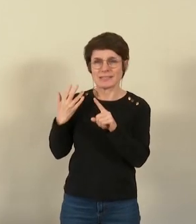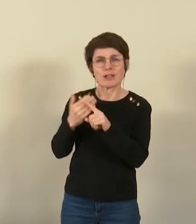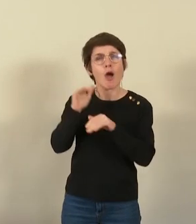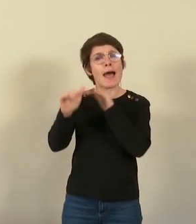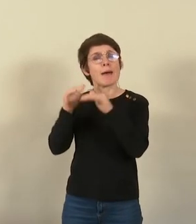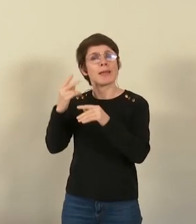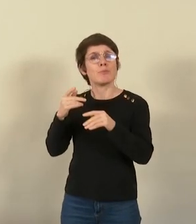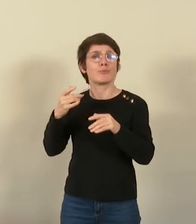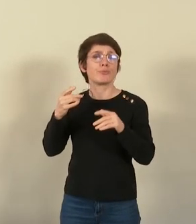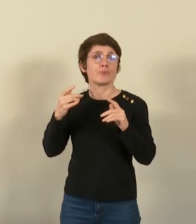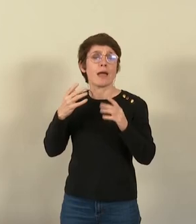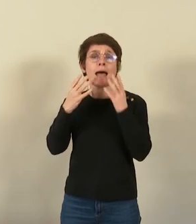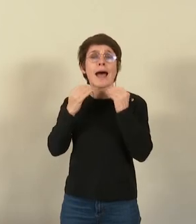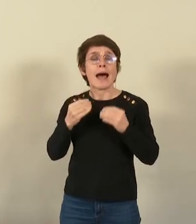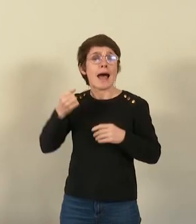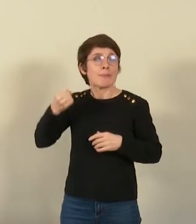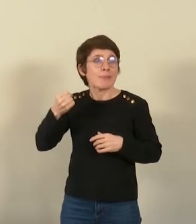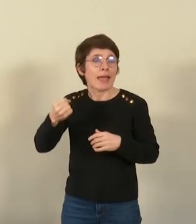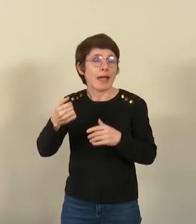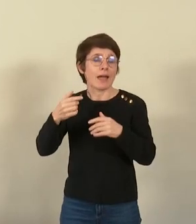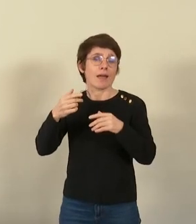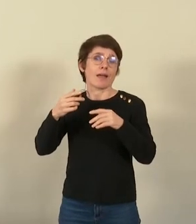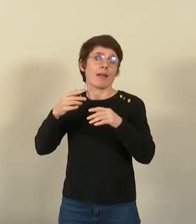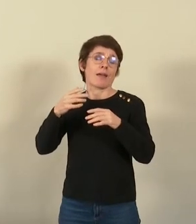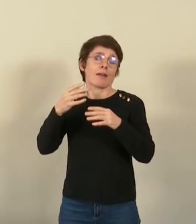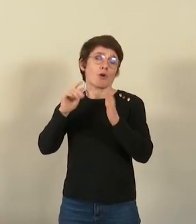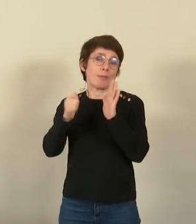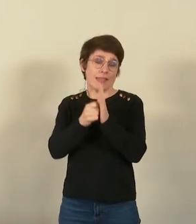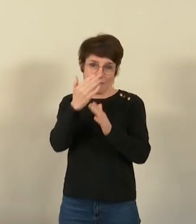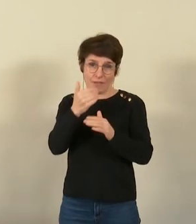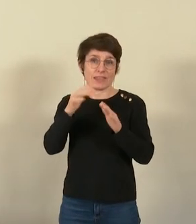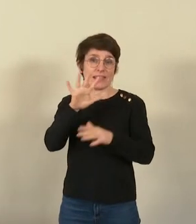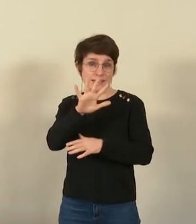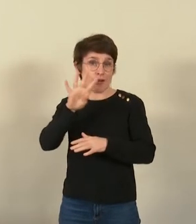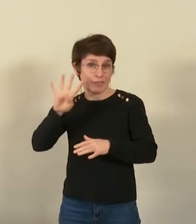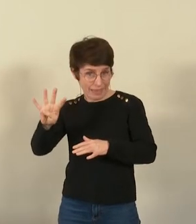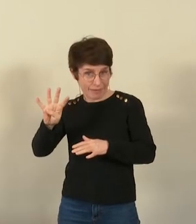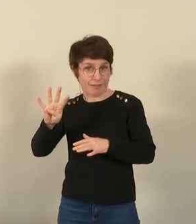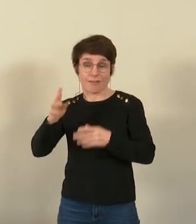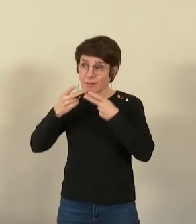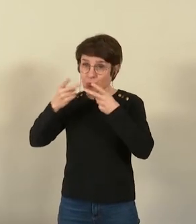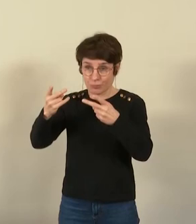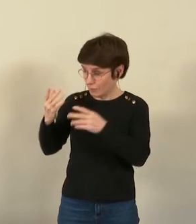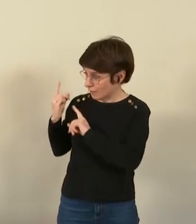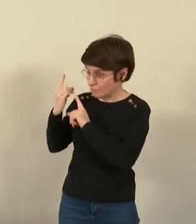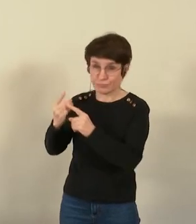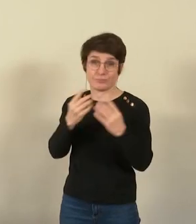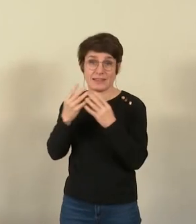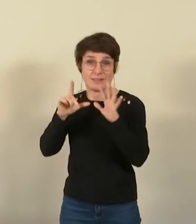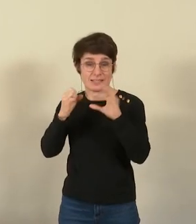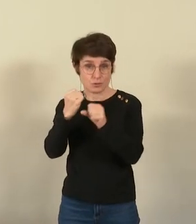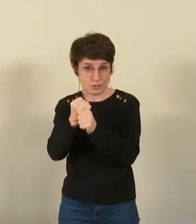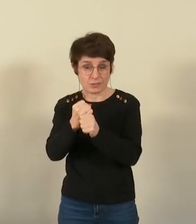cette occasion la Fondation abépierre a publié son 29e rapport sur l'état du mallogement en France l'étude qui porte sur l'année